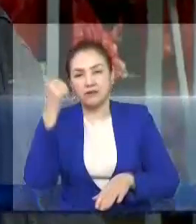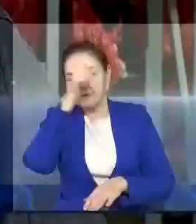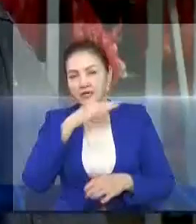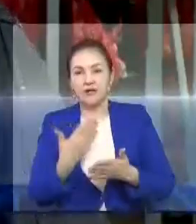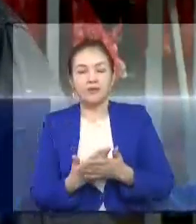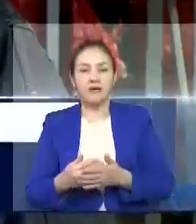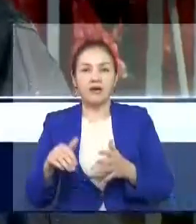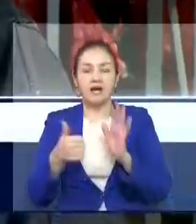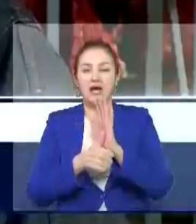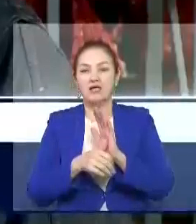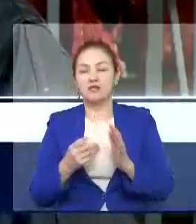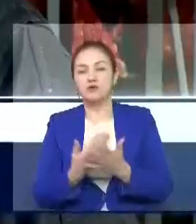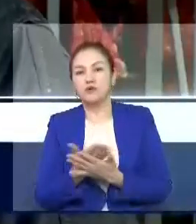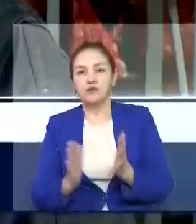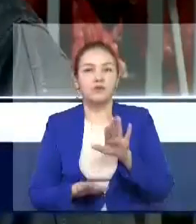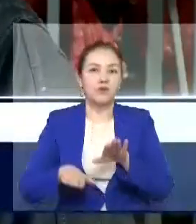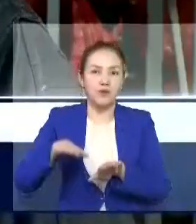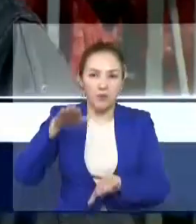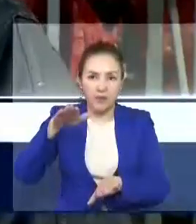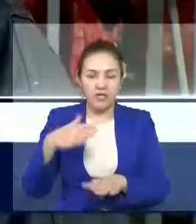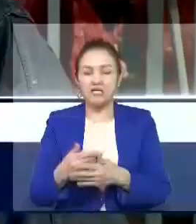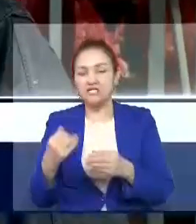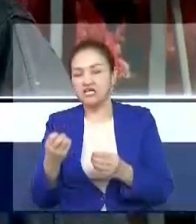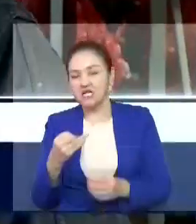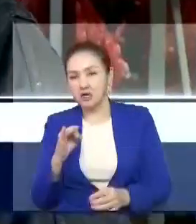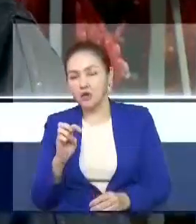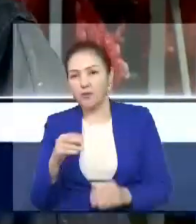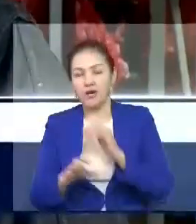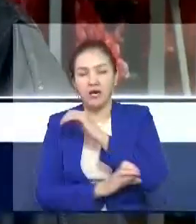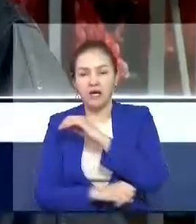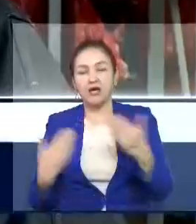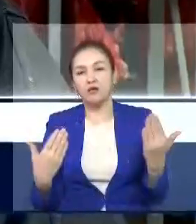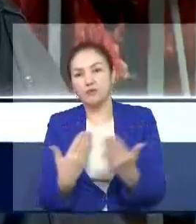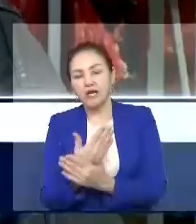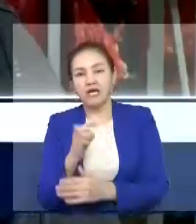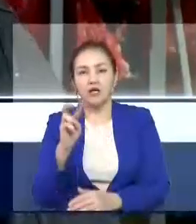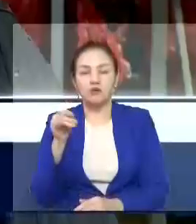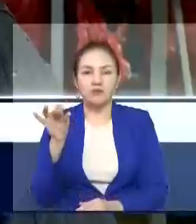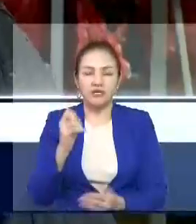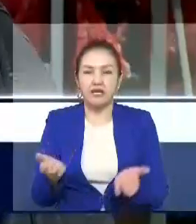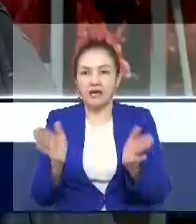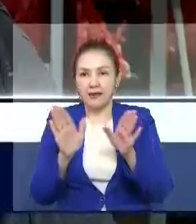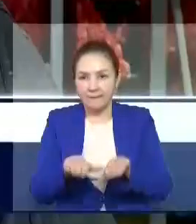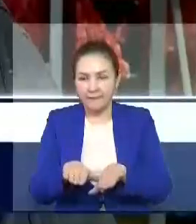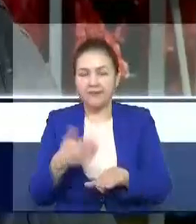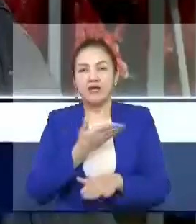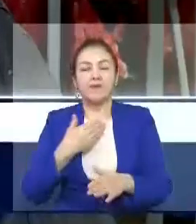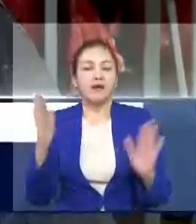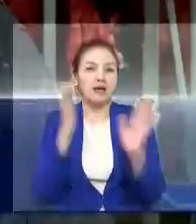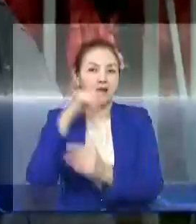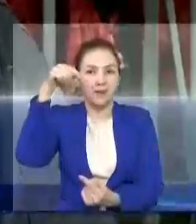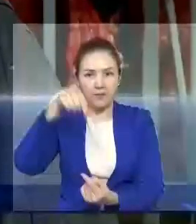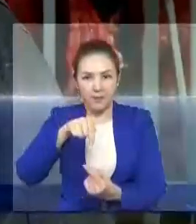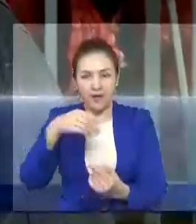Өткен жылы 6 сорпыны өсірдік. Биыл тек джелли, калета және соңғы жаңа сорпы колумбаны қалдырдық. Олар біздің климатқа